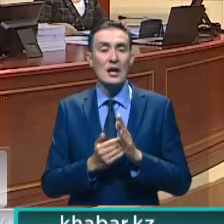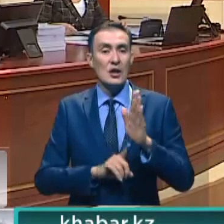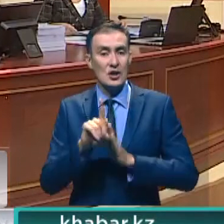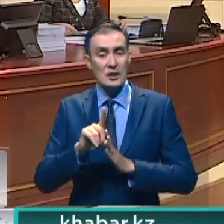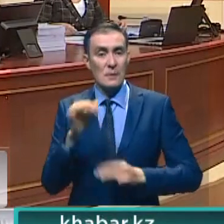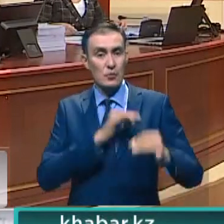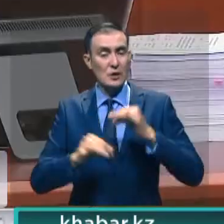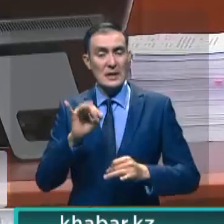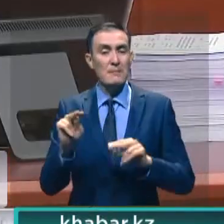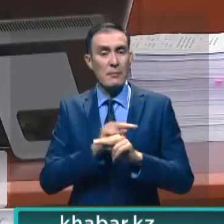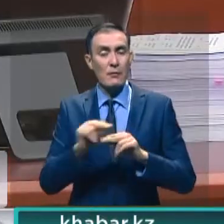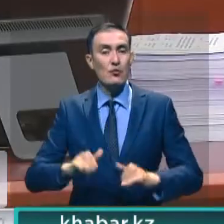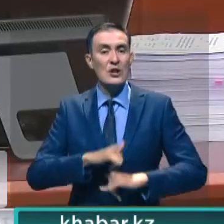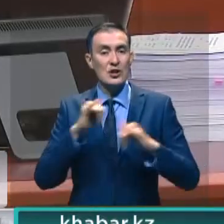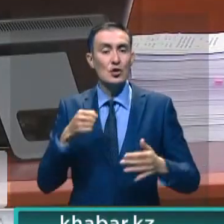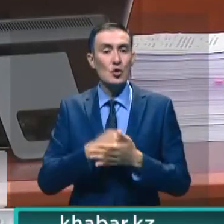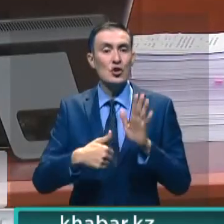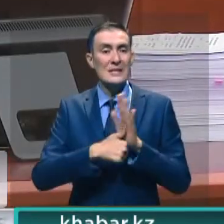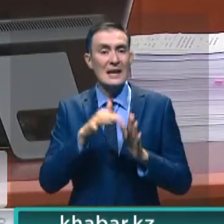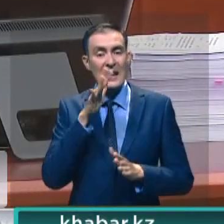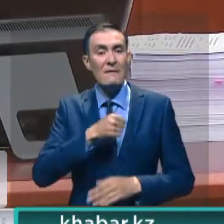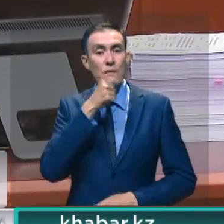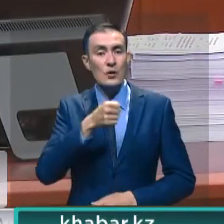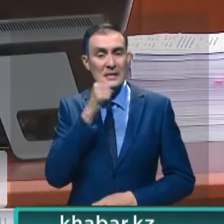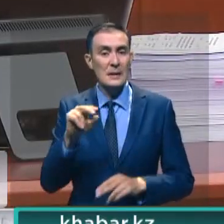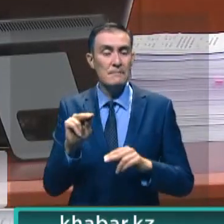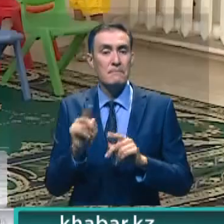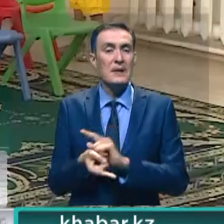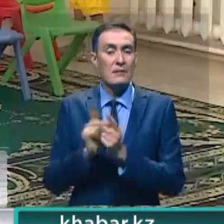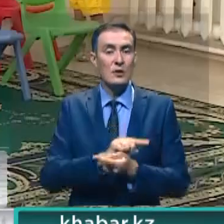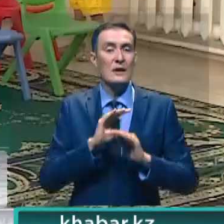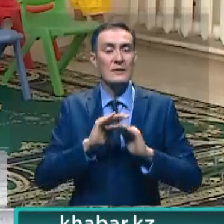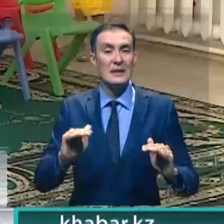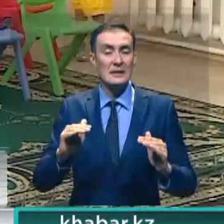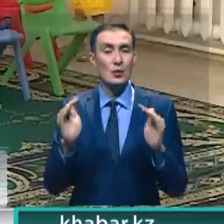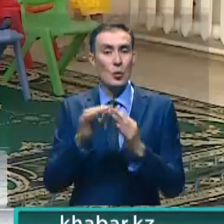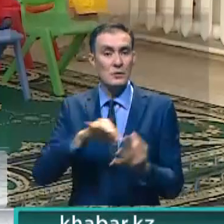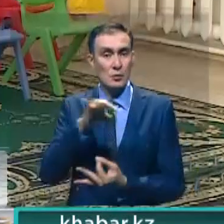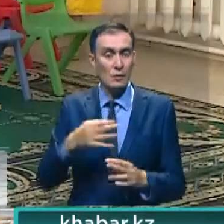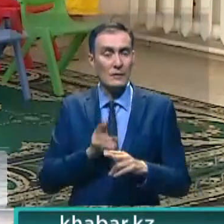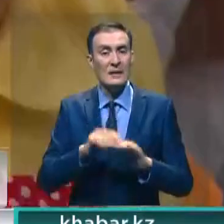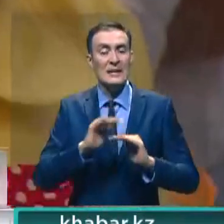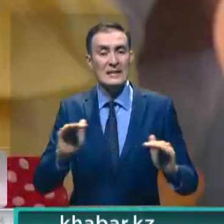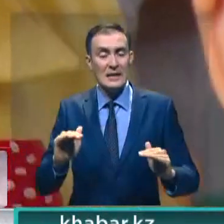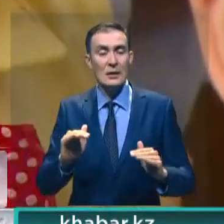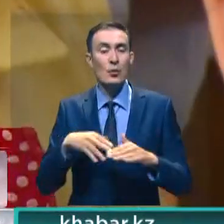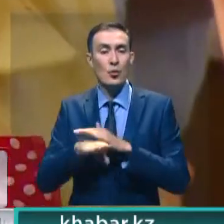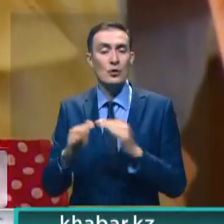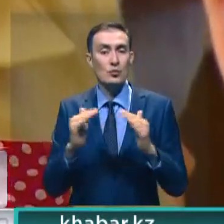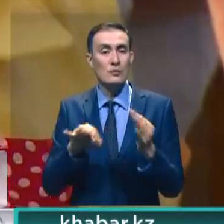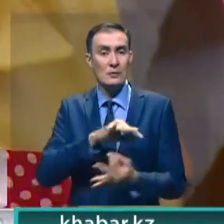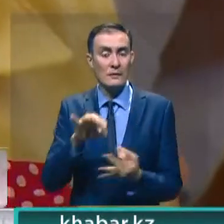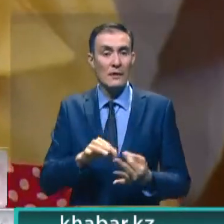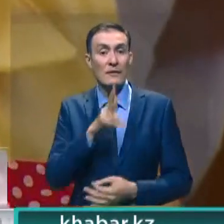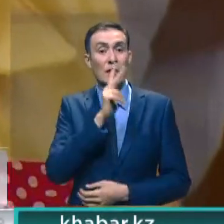дискуссии вызвала поправка об увеличении до 6 лет возраста перевода в детские дома. По действующему закону малыши покидают дом ребенка